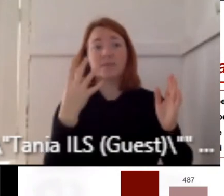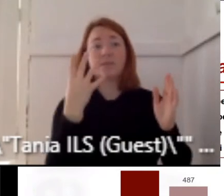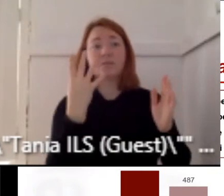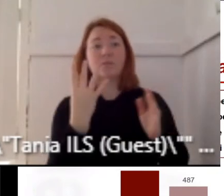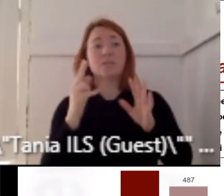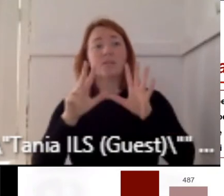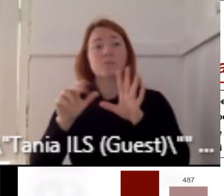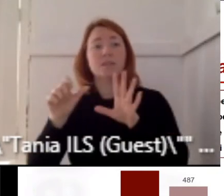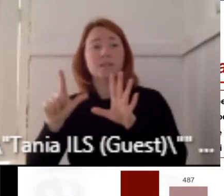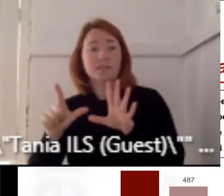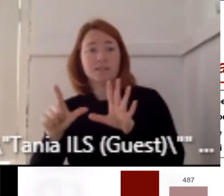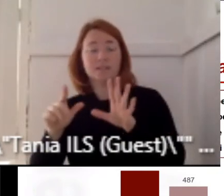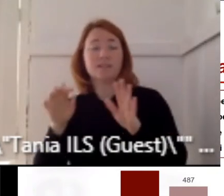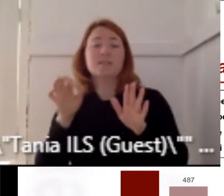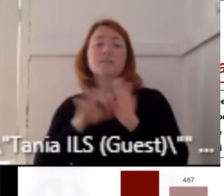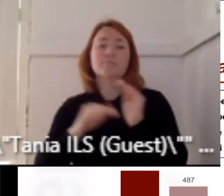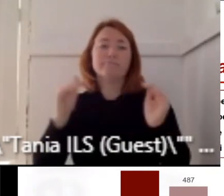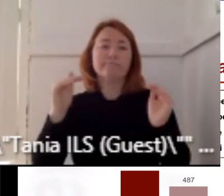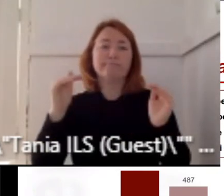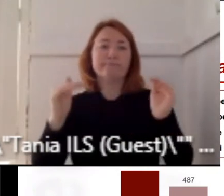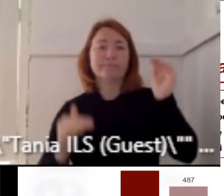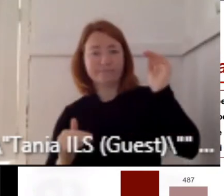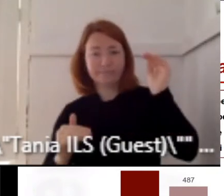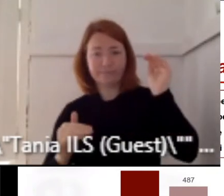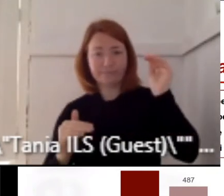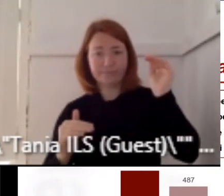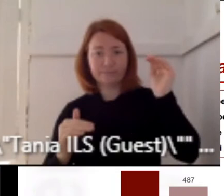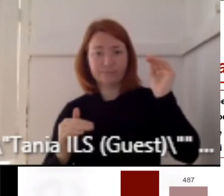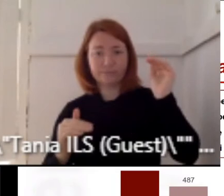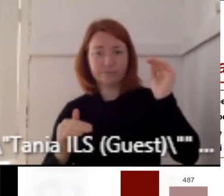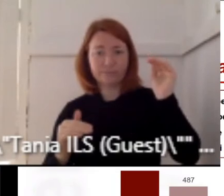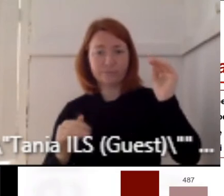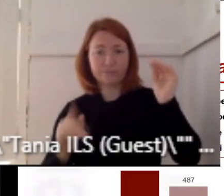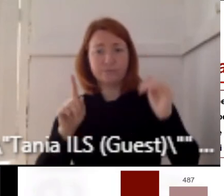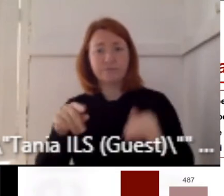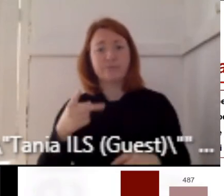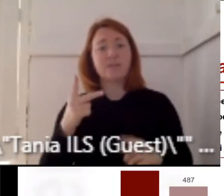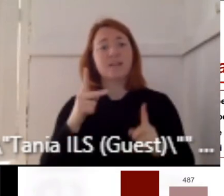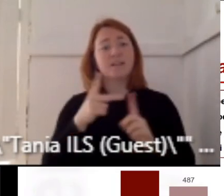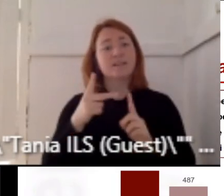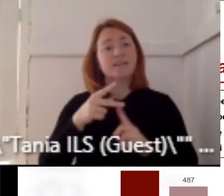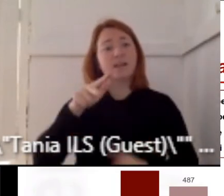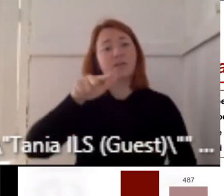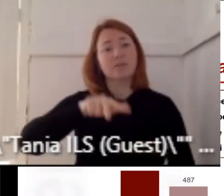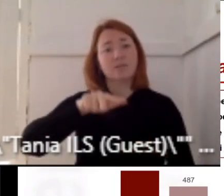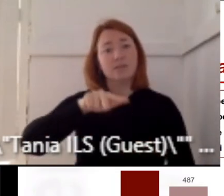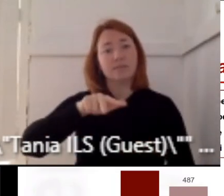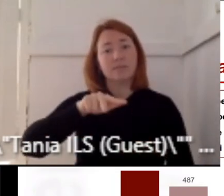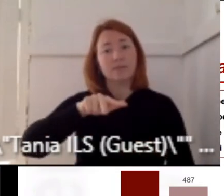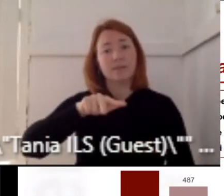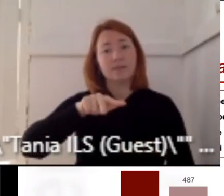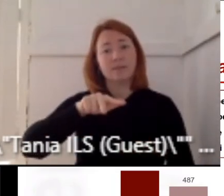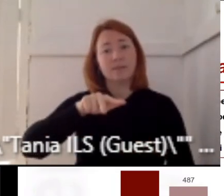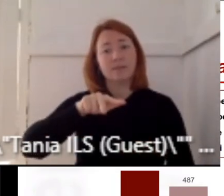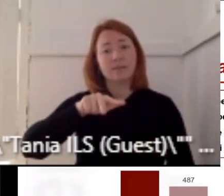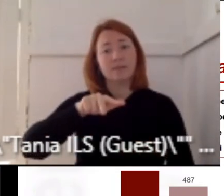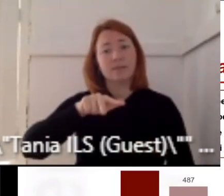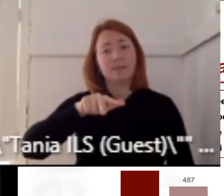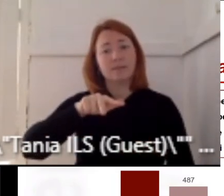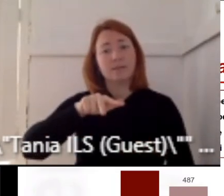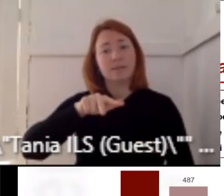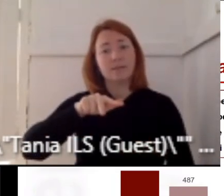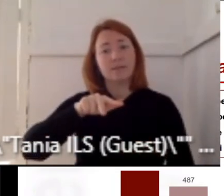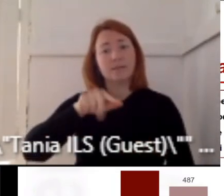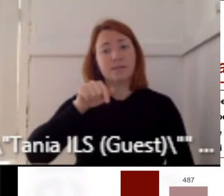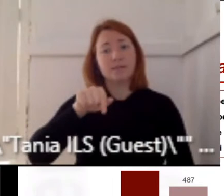487, el que representa doncs una disminució important, i a segon trimestre la reducció doncs és del 35,4% i el